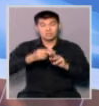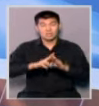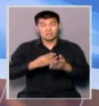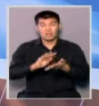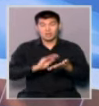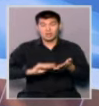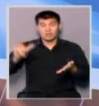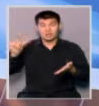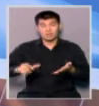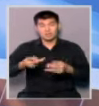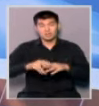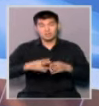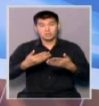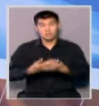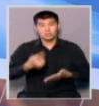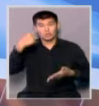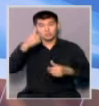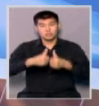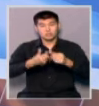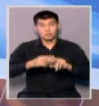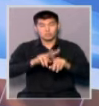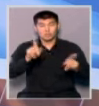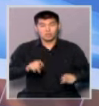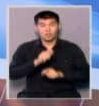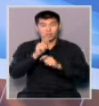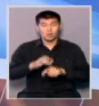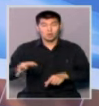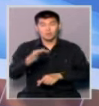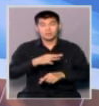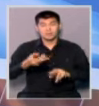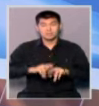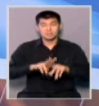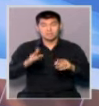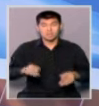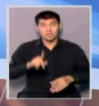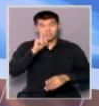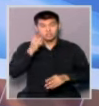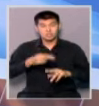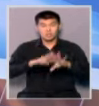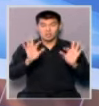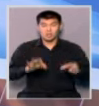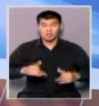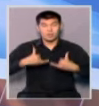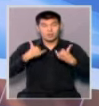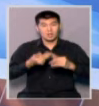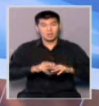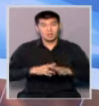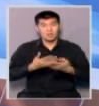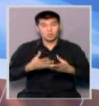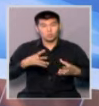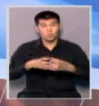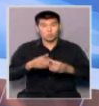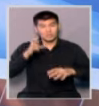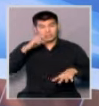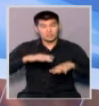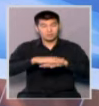akını. Respublikalık ökülü Ümit Baykauının diplomantı, oblıstık jastar sıylığının laureatı, medenet kayratkere. Kaharmandık ruh,